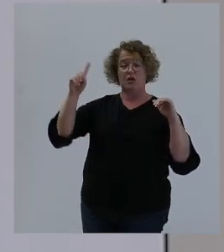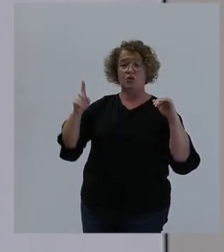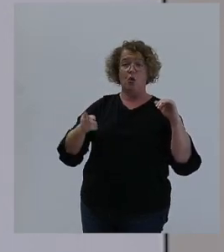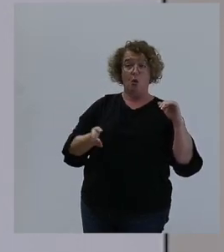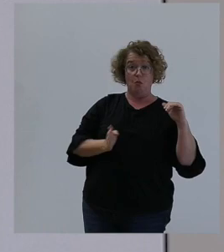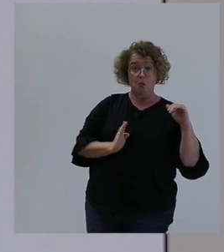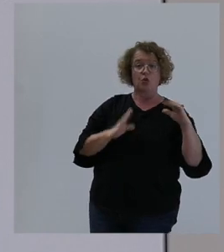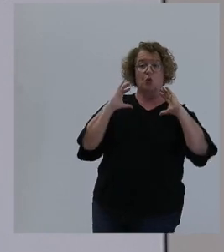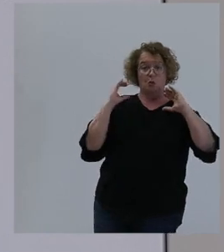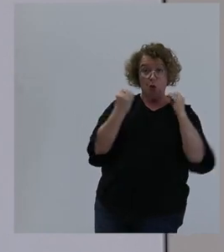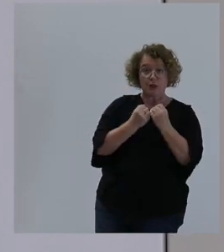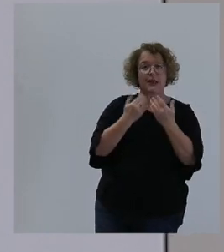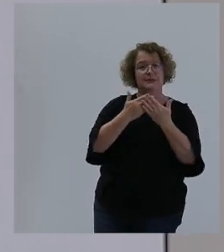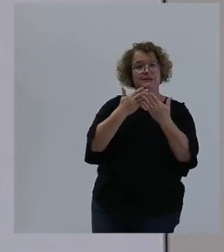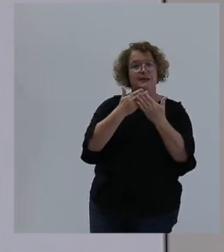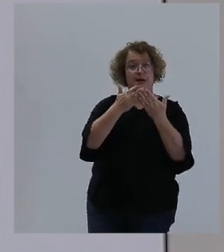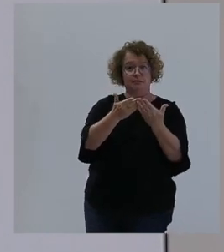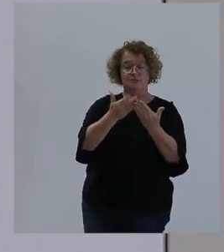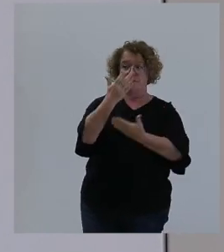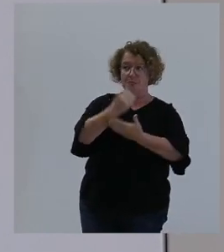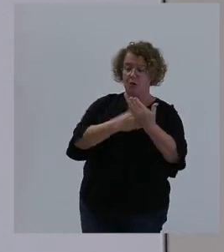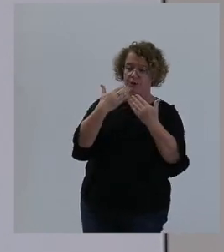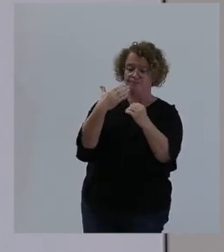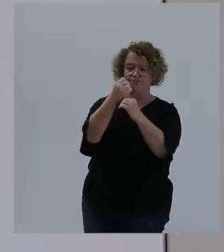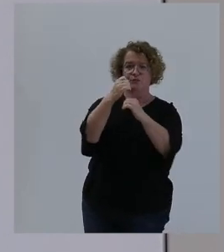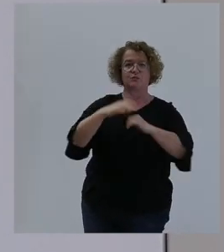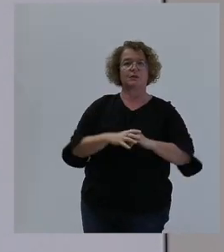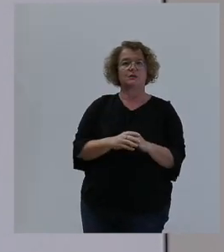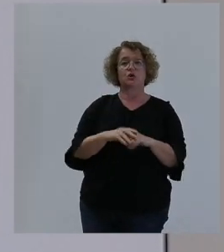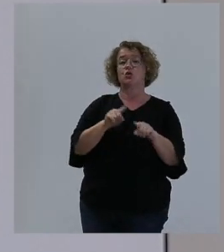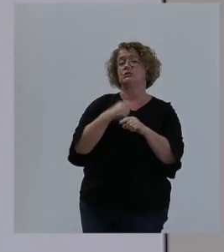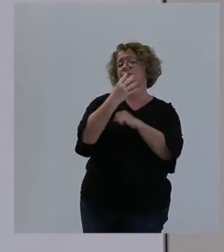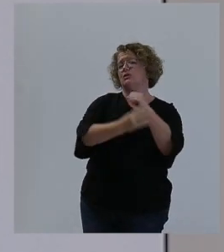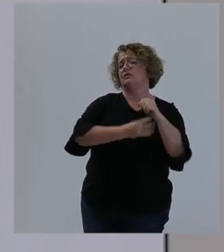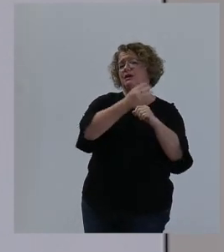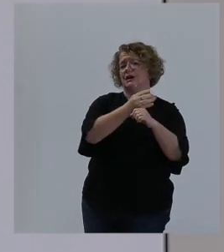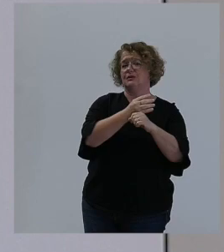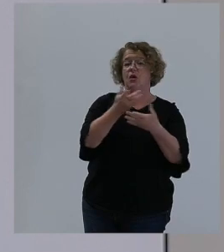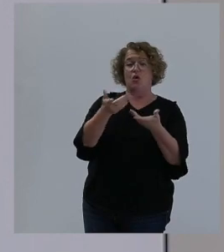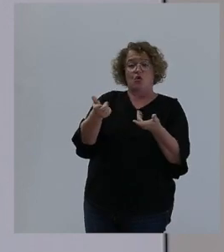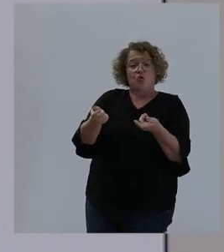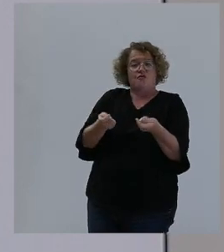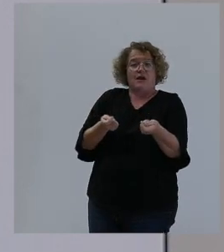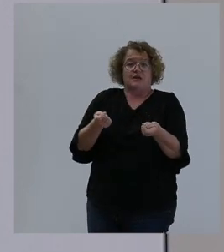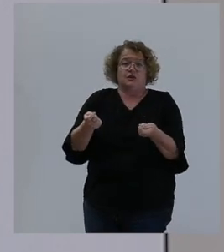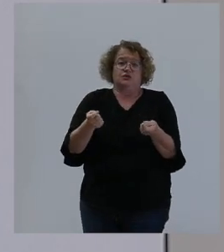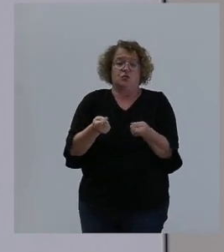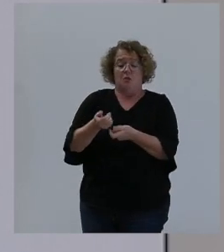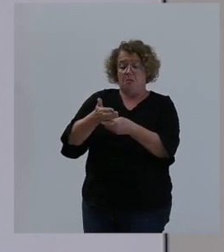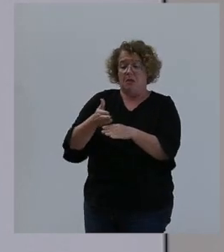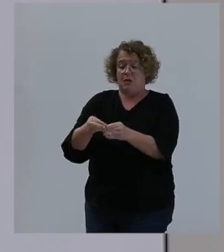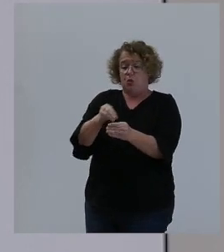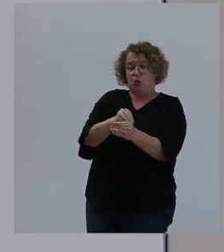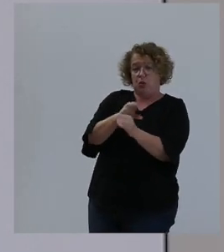savoir critique, ça pouvait faire sens. Une insatisfaction engendrée par 4 années où la gouvernance s'est caractérisée par un défaut